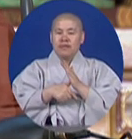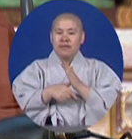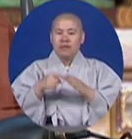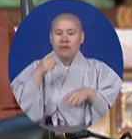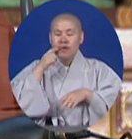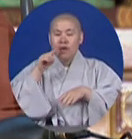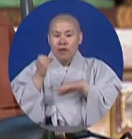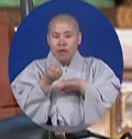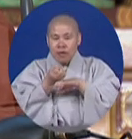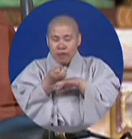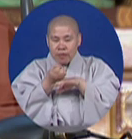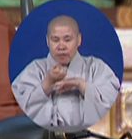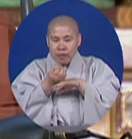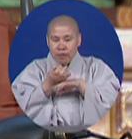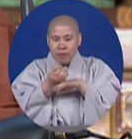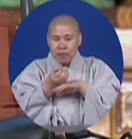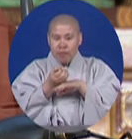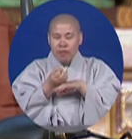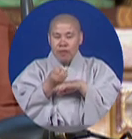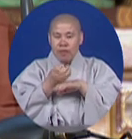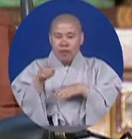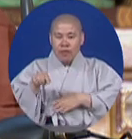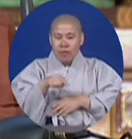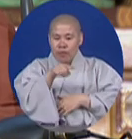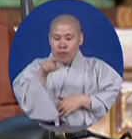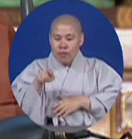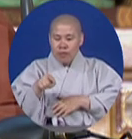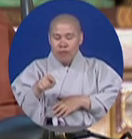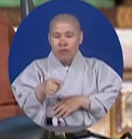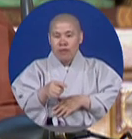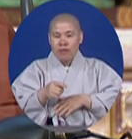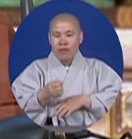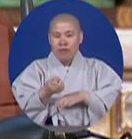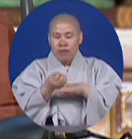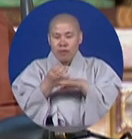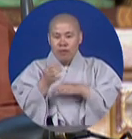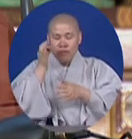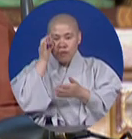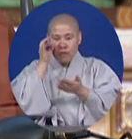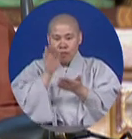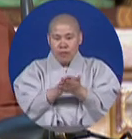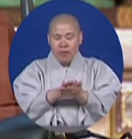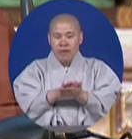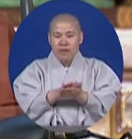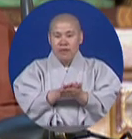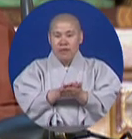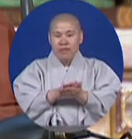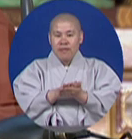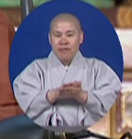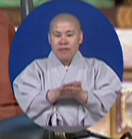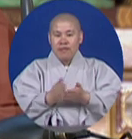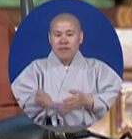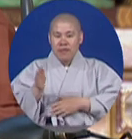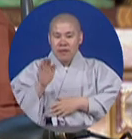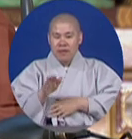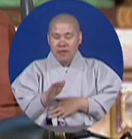금덩어리를 하나 동그랗게 뭉쳐져 있는 금덩어리를 하나 보았습니다. 그래서